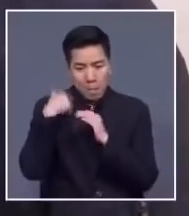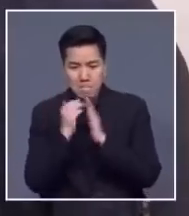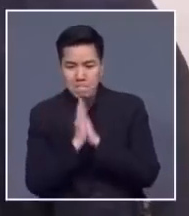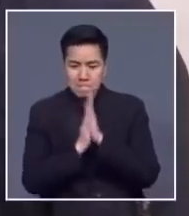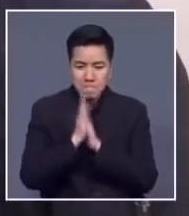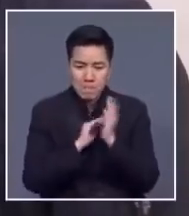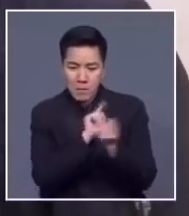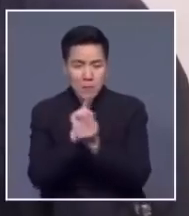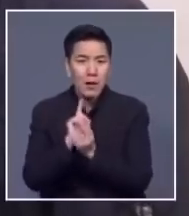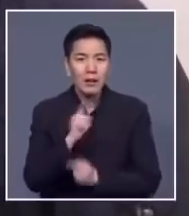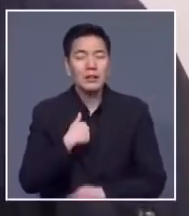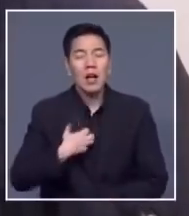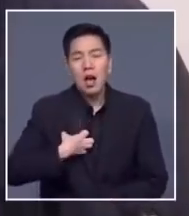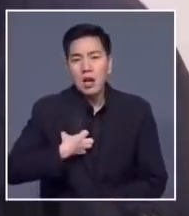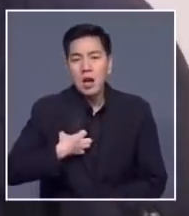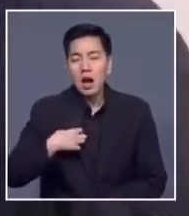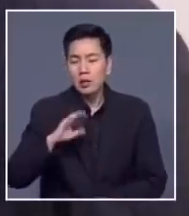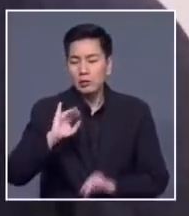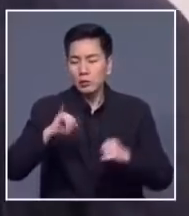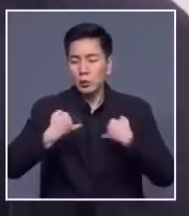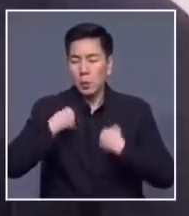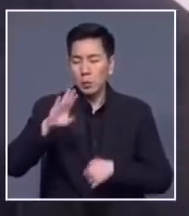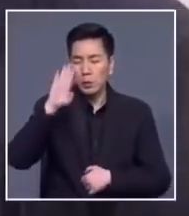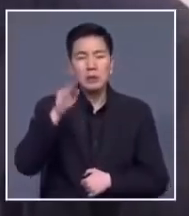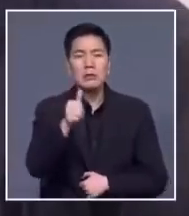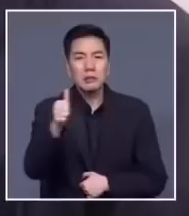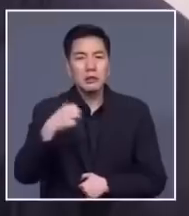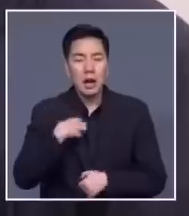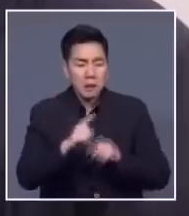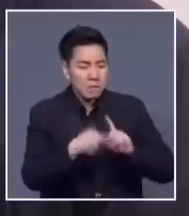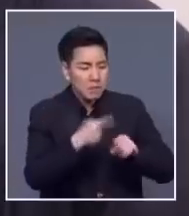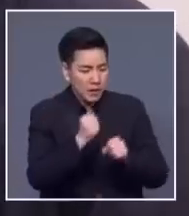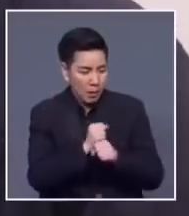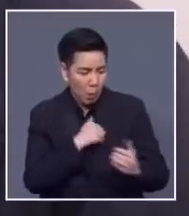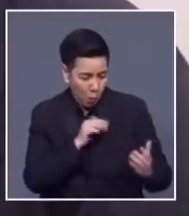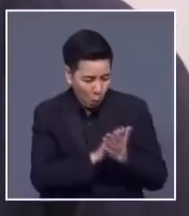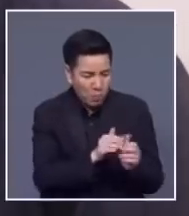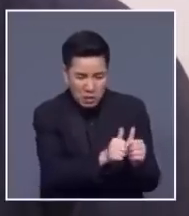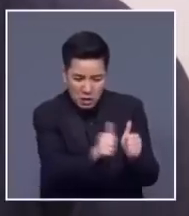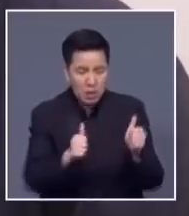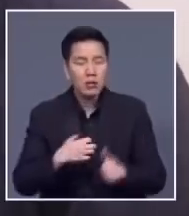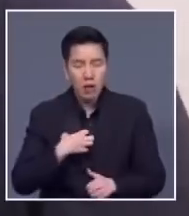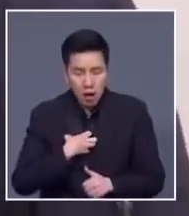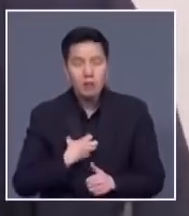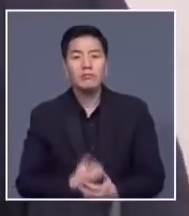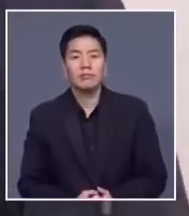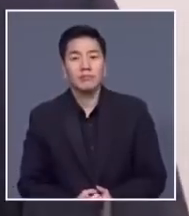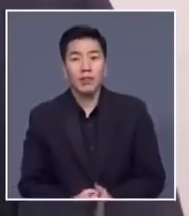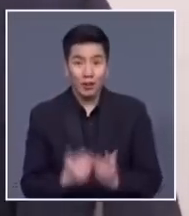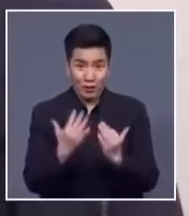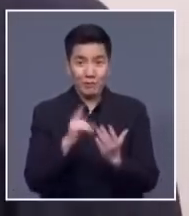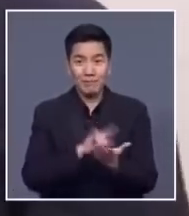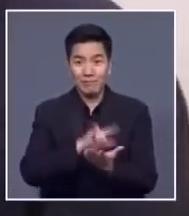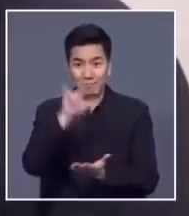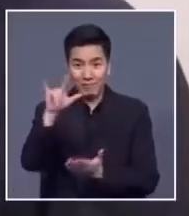ก็อยากเจอนายจ้างที่ดีๆครับ ครับผม เพื่อนร่วมงานดีๆครับ ครับผม ครับ แล้วเดี๋ยวเราไป